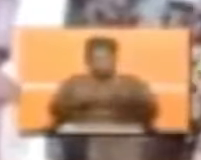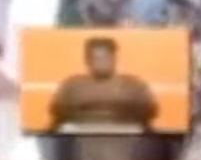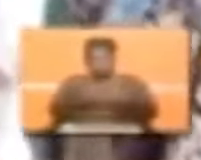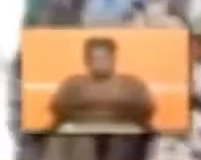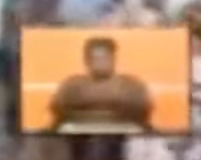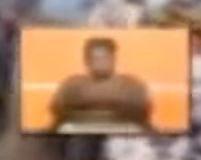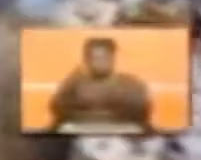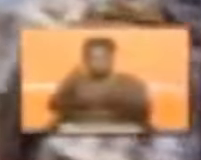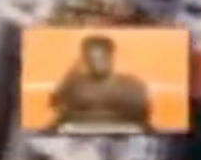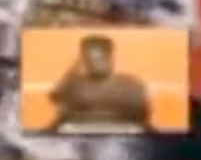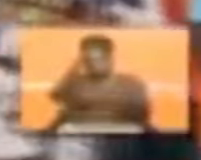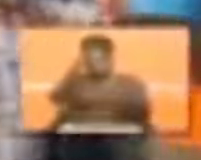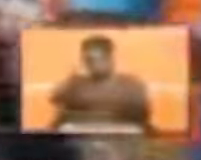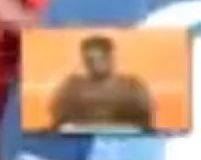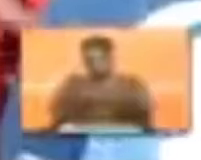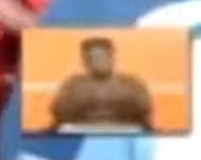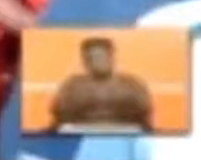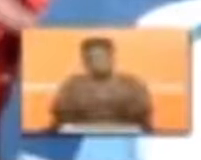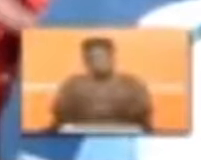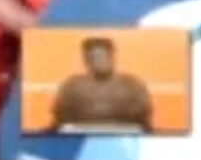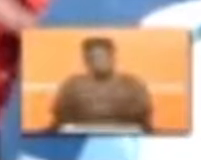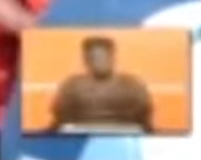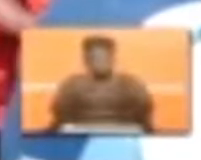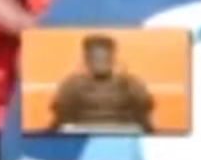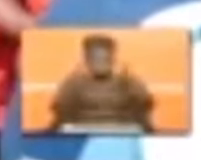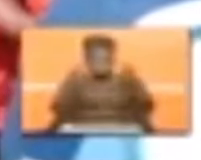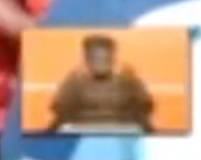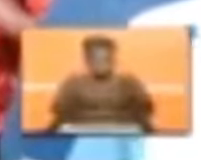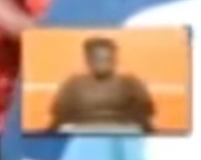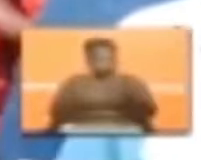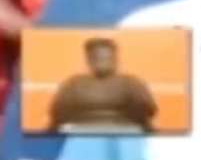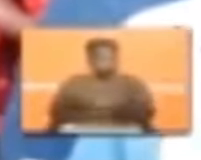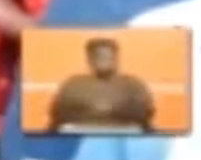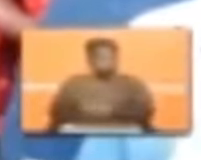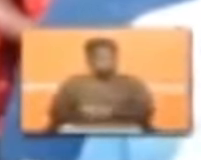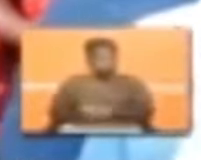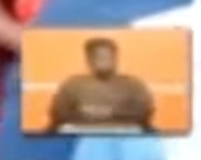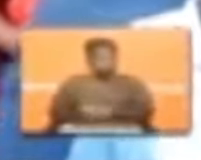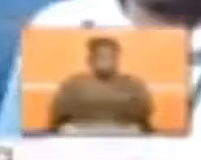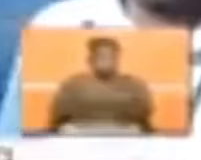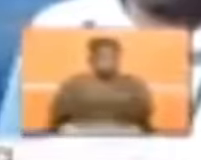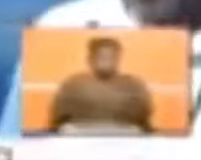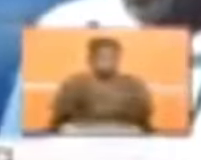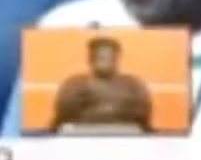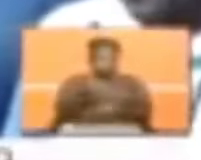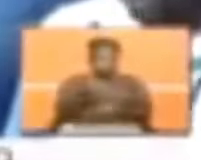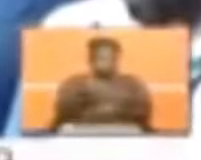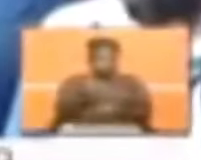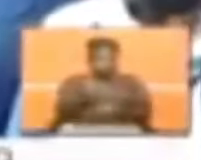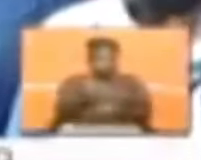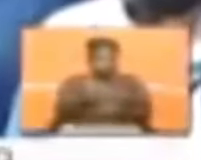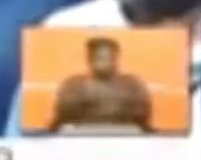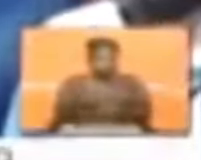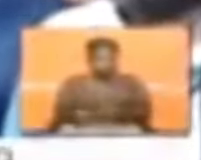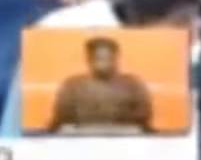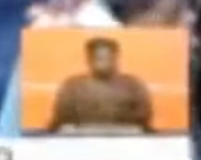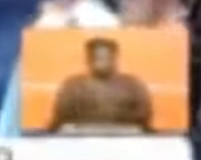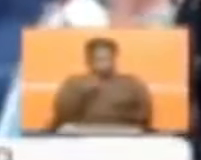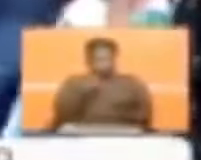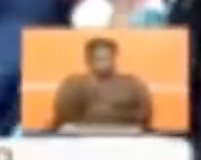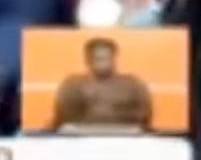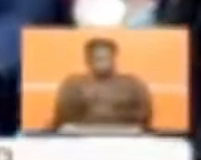zude chitofo kutuma nchi abatu useko oba butua oba omwami